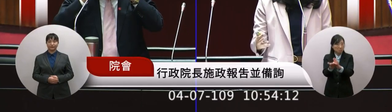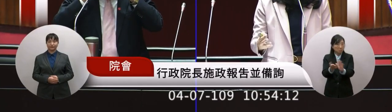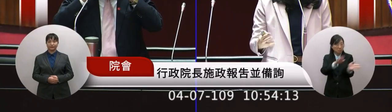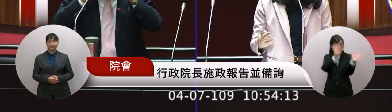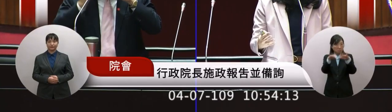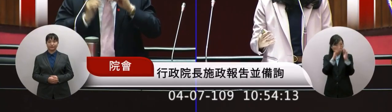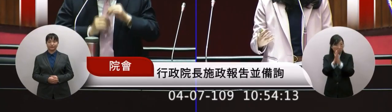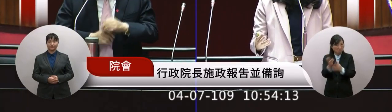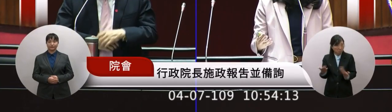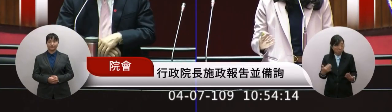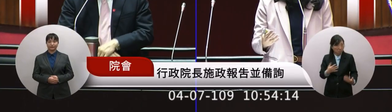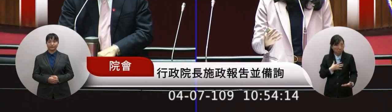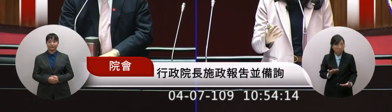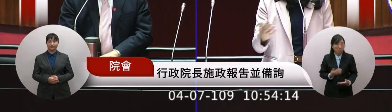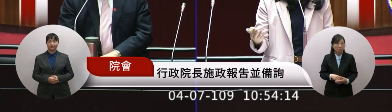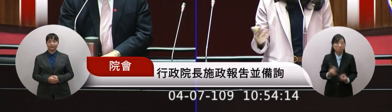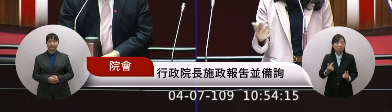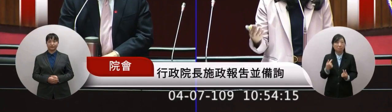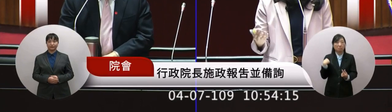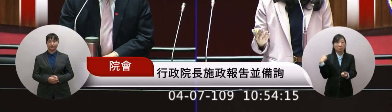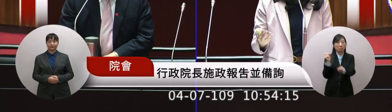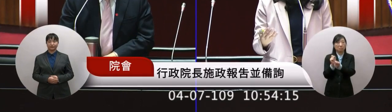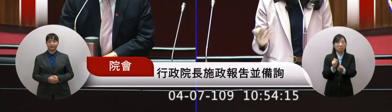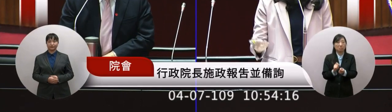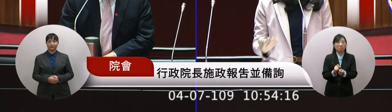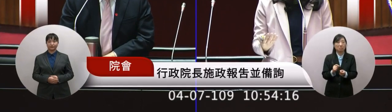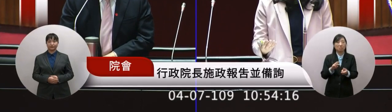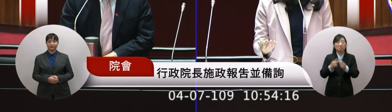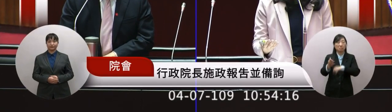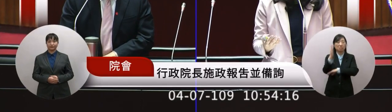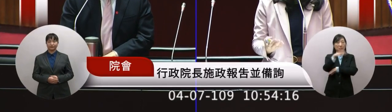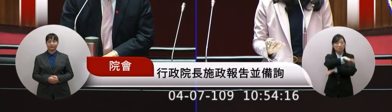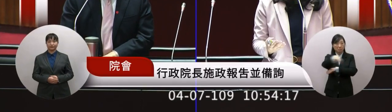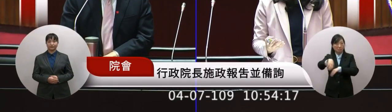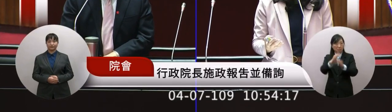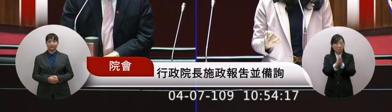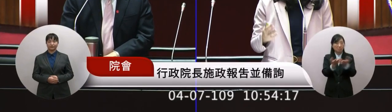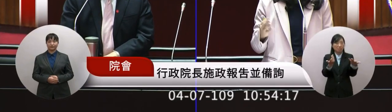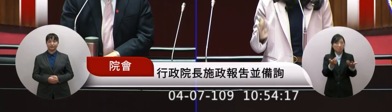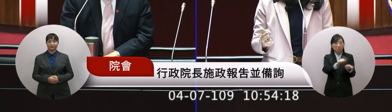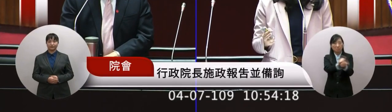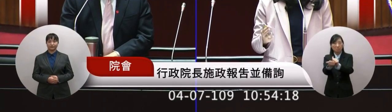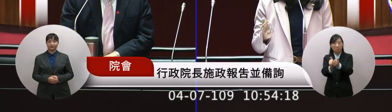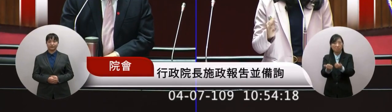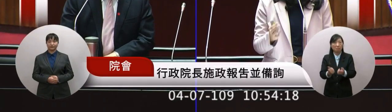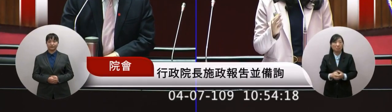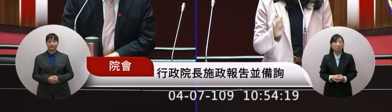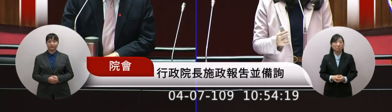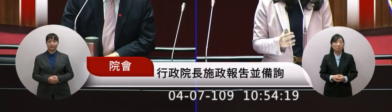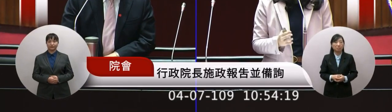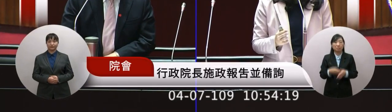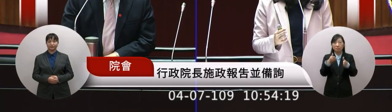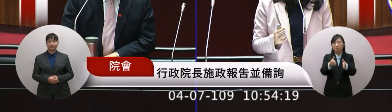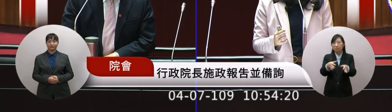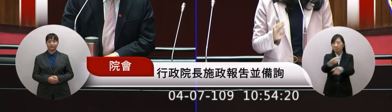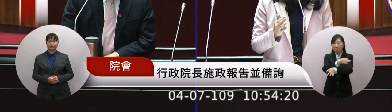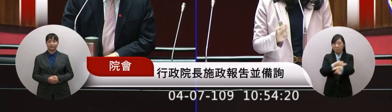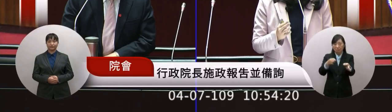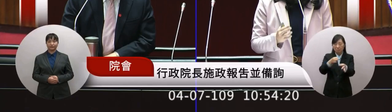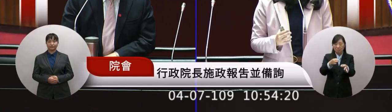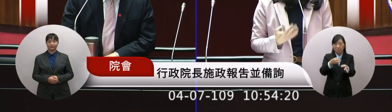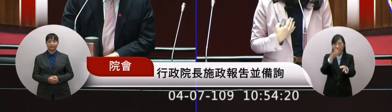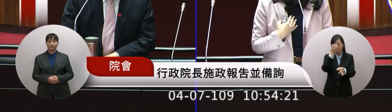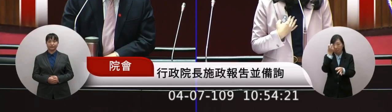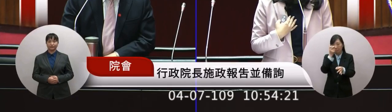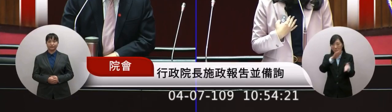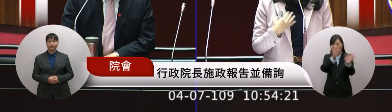这个过程中呢，其实这一阵子跟很多的一些部会其实互动的过程，也发现说，其实部会呢对于在产业的盘点上，我